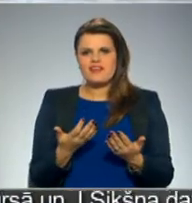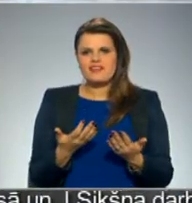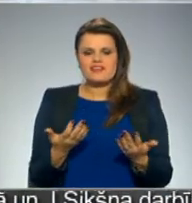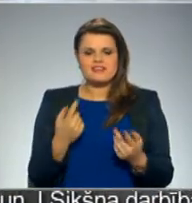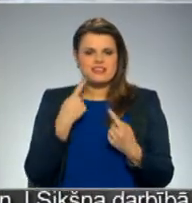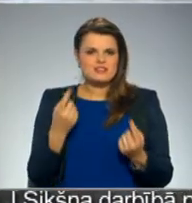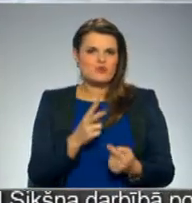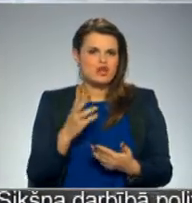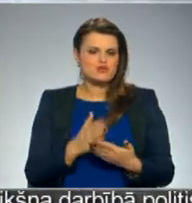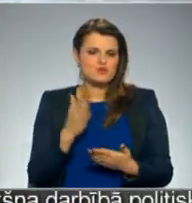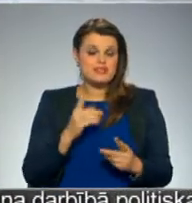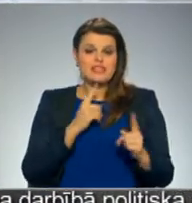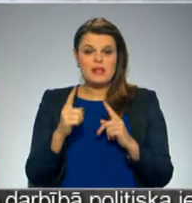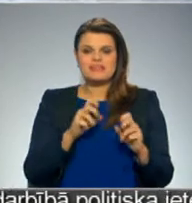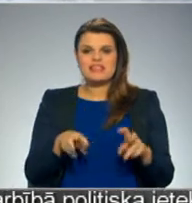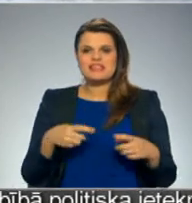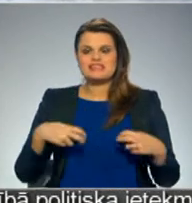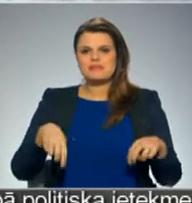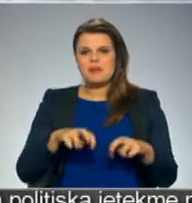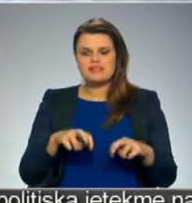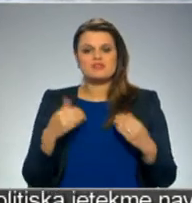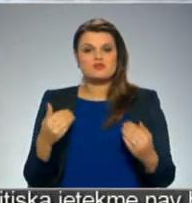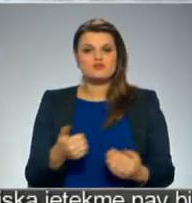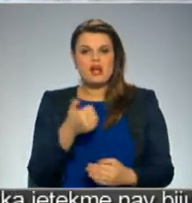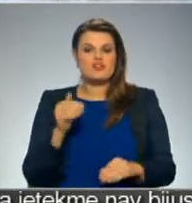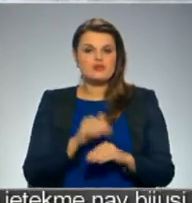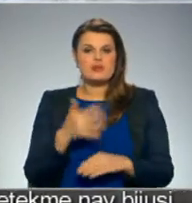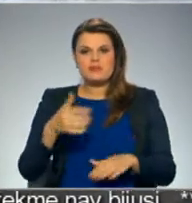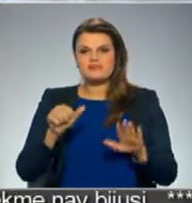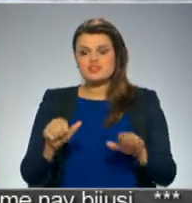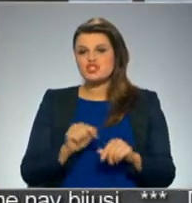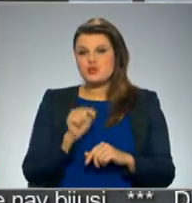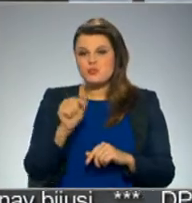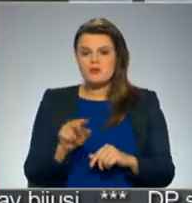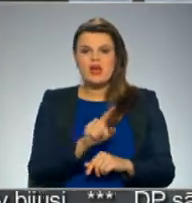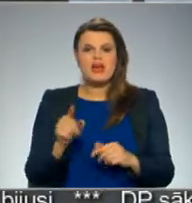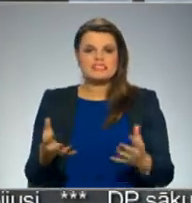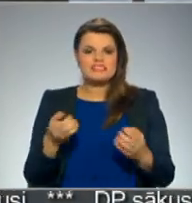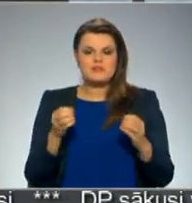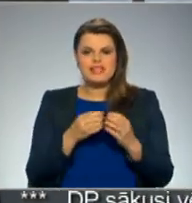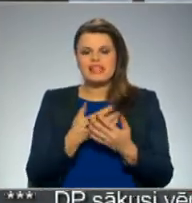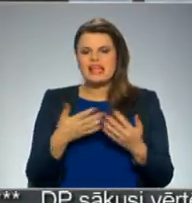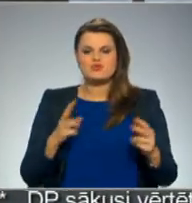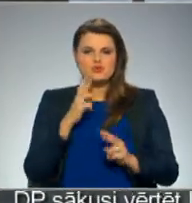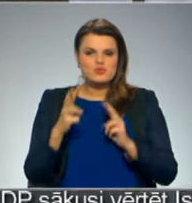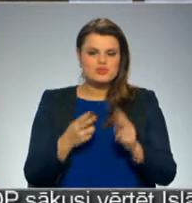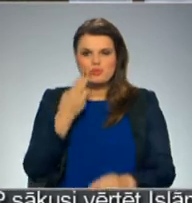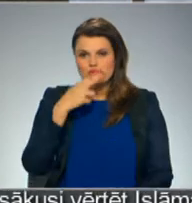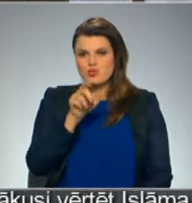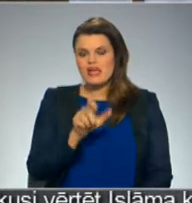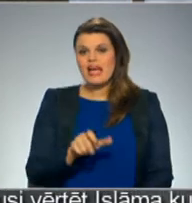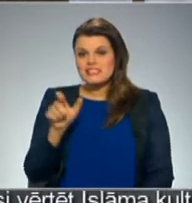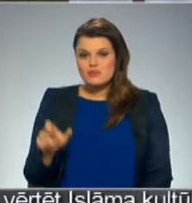pasities. Administratīvajā inspekcijā šogad jau konstatēta 56 pārkāpumi, kā arī saņemtas desmitiem sūdzību no